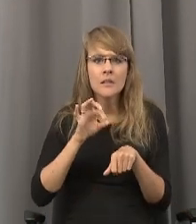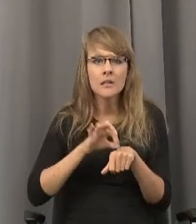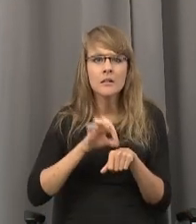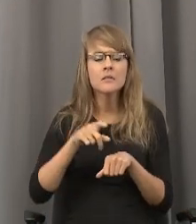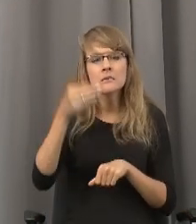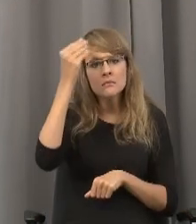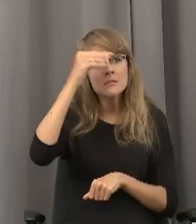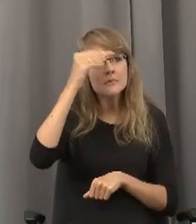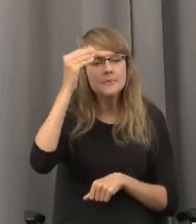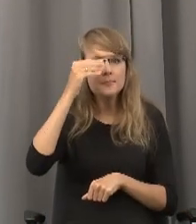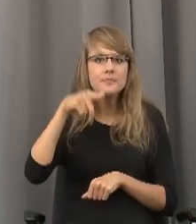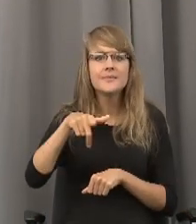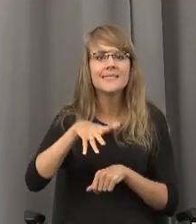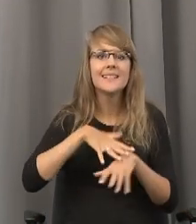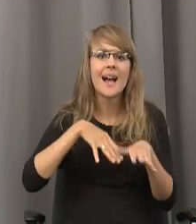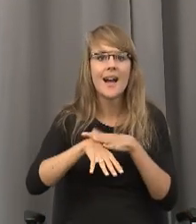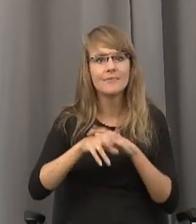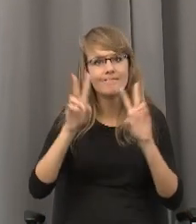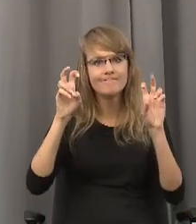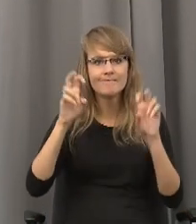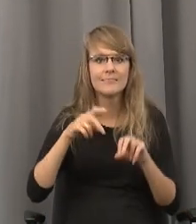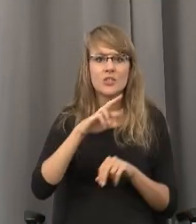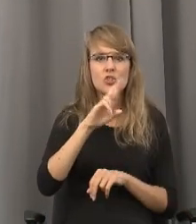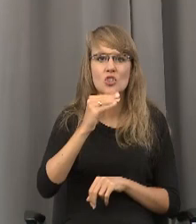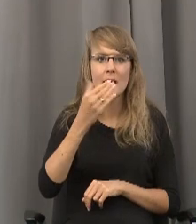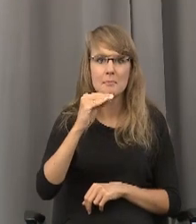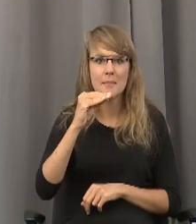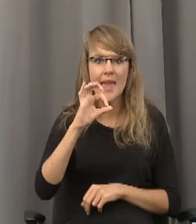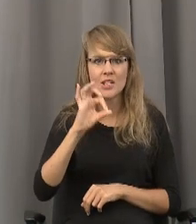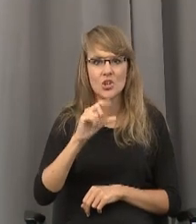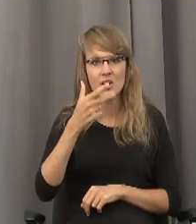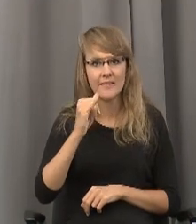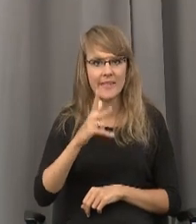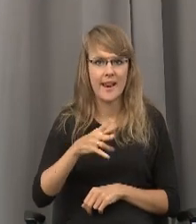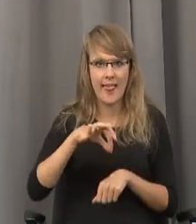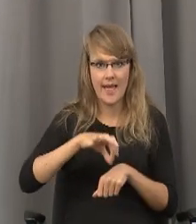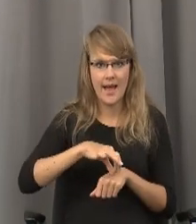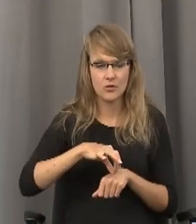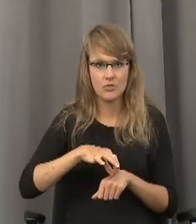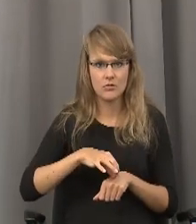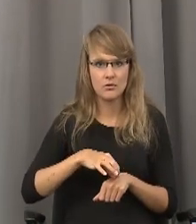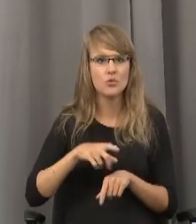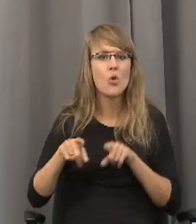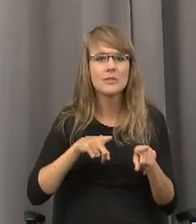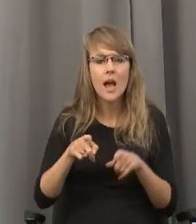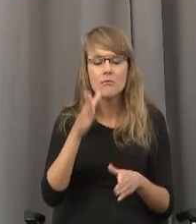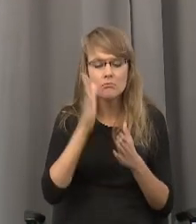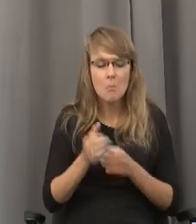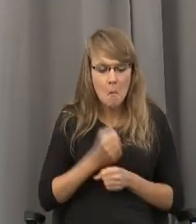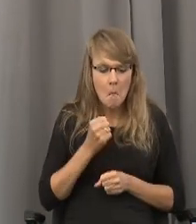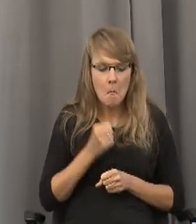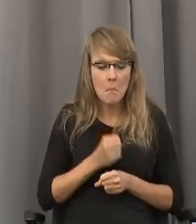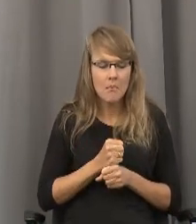takiego zawodu, który się nazywa rzemieślnik-lekarz. Lekarze są rzemieślnikami w tej chwili, a nie osobami myślącymi